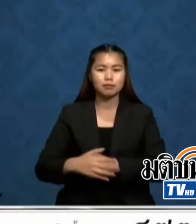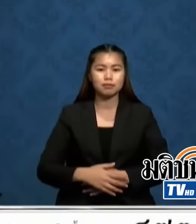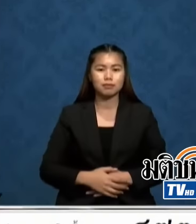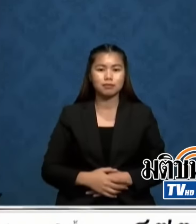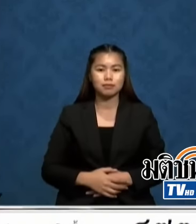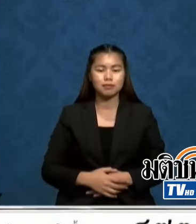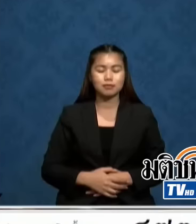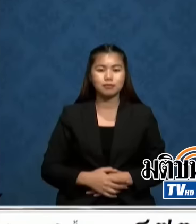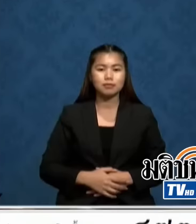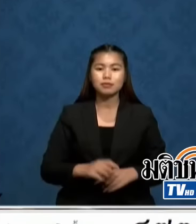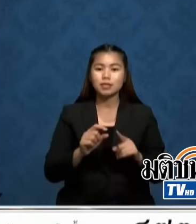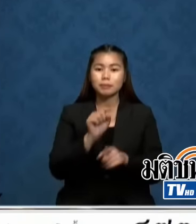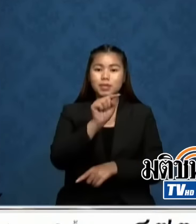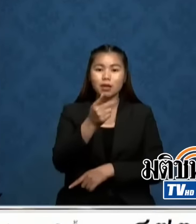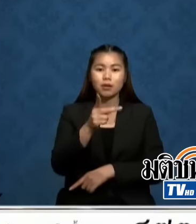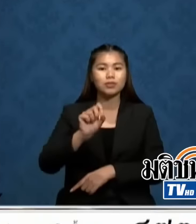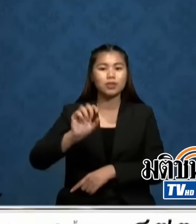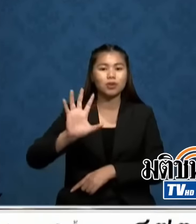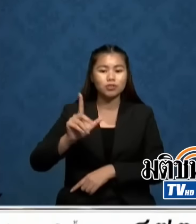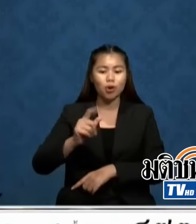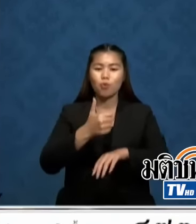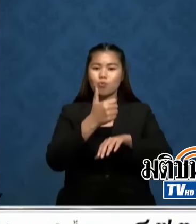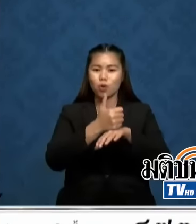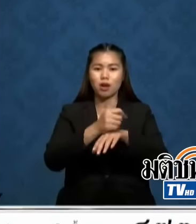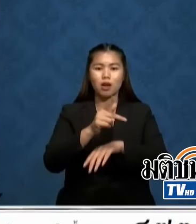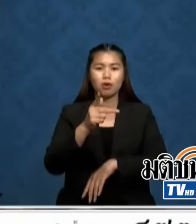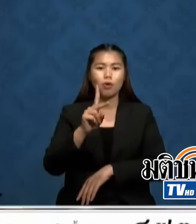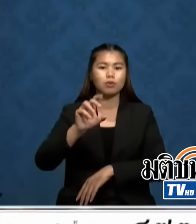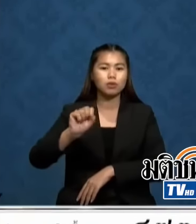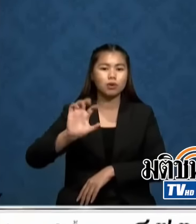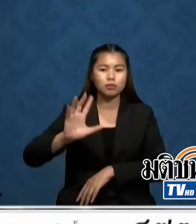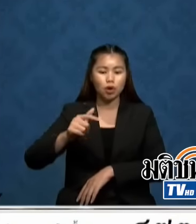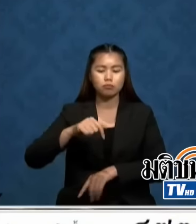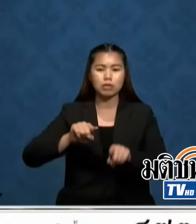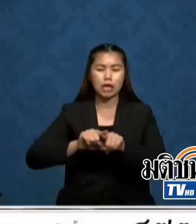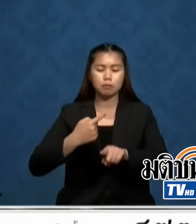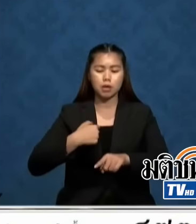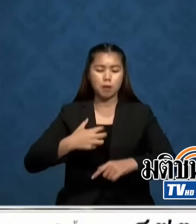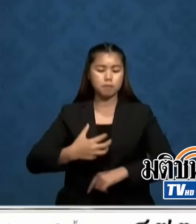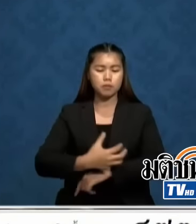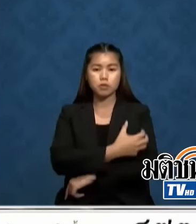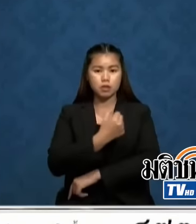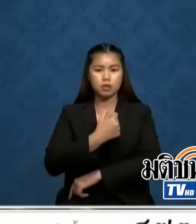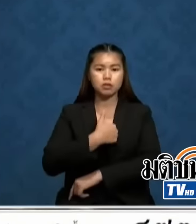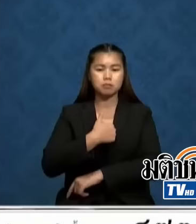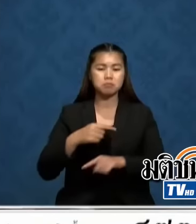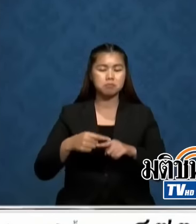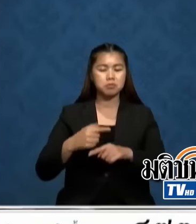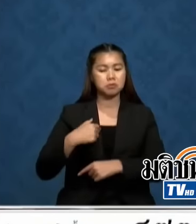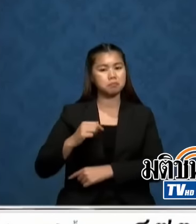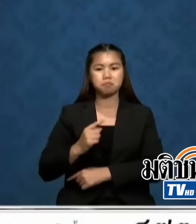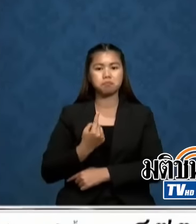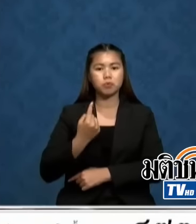โท่คำสั่งของคสชหรือคำสั่งหัวหน้าคสชในยุคที่มีการยึดอำนาจปกครองด้วยผู้เผด็จการ